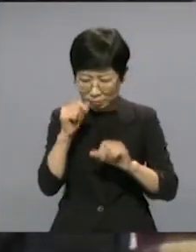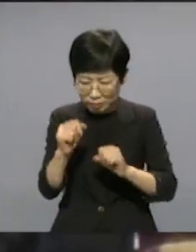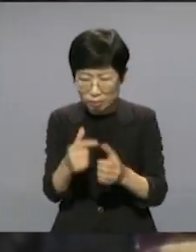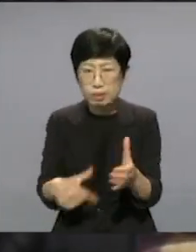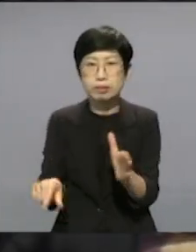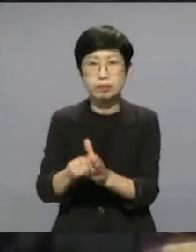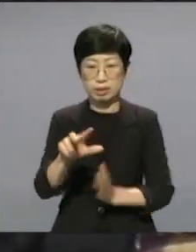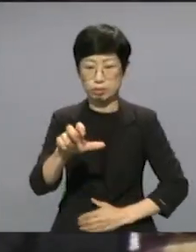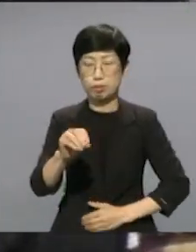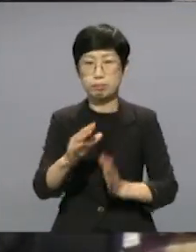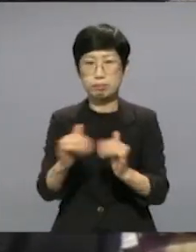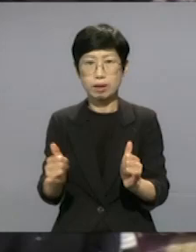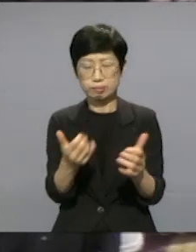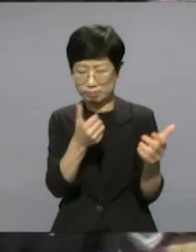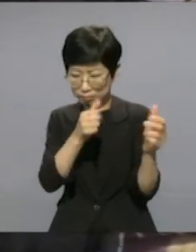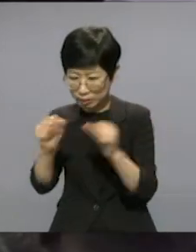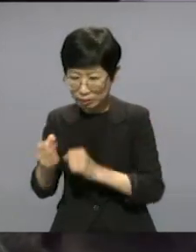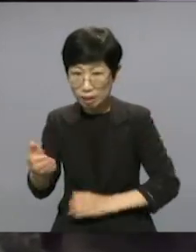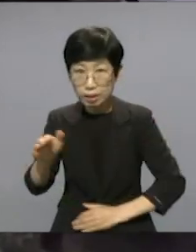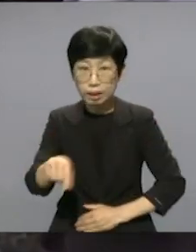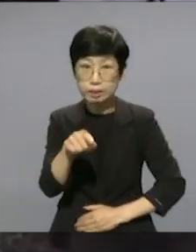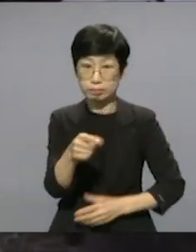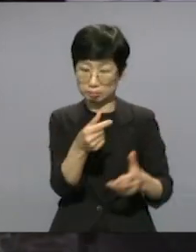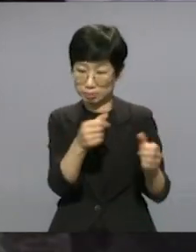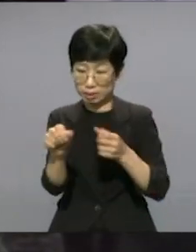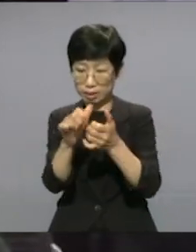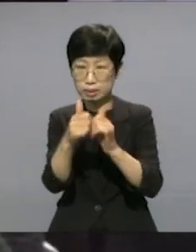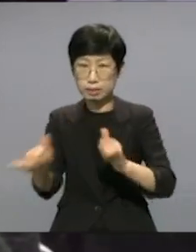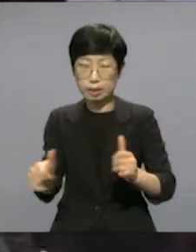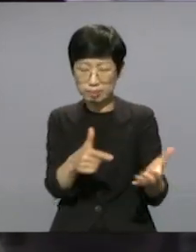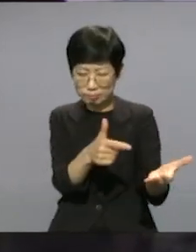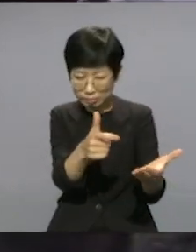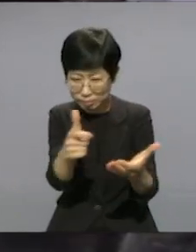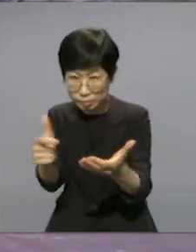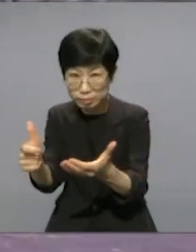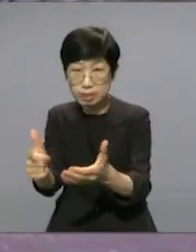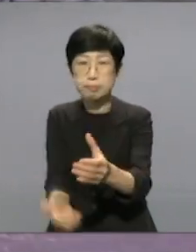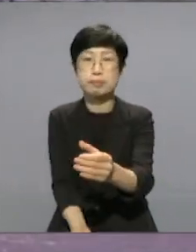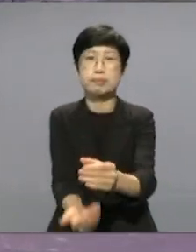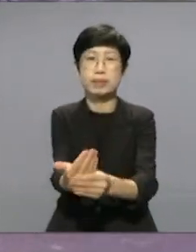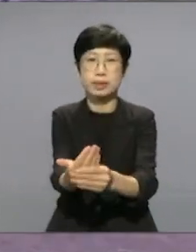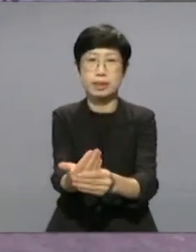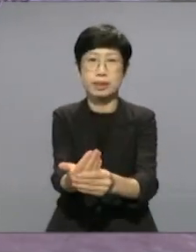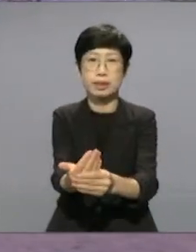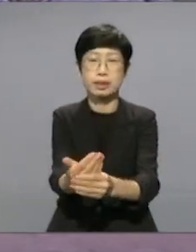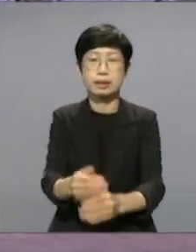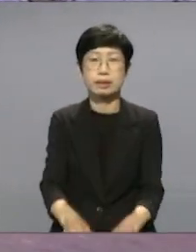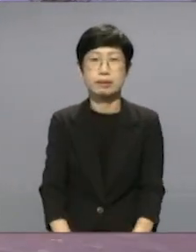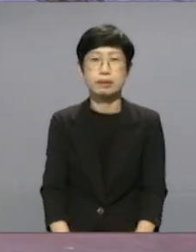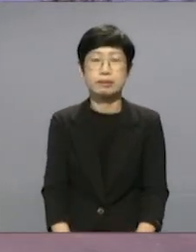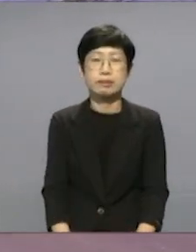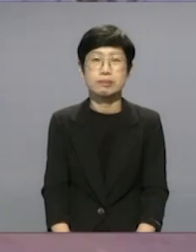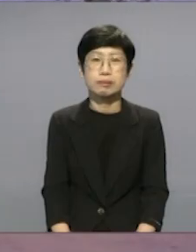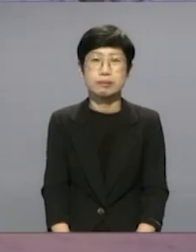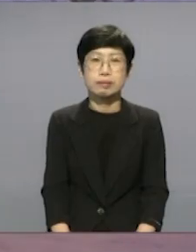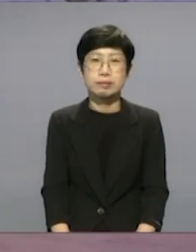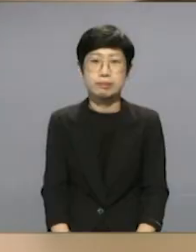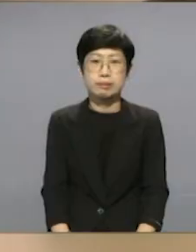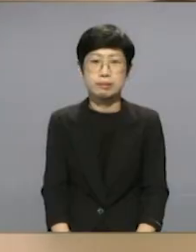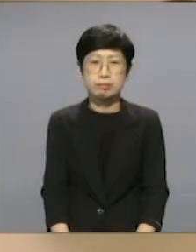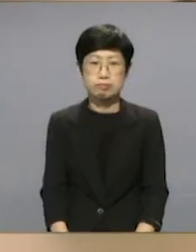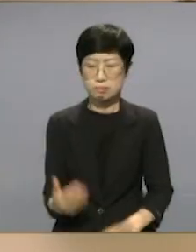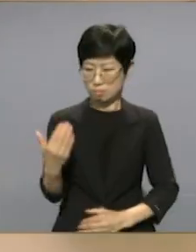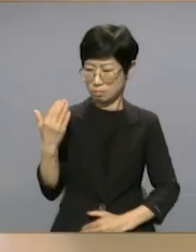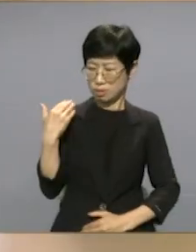25만 명이 피난길에 올랐는데 이 피난 행렬도 민병대의 무차별 총격을 받는 것으로 알려졌습니다.